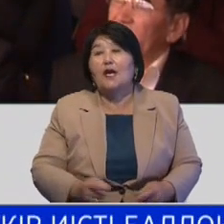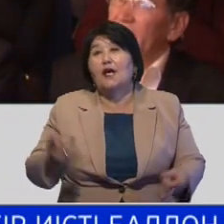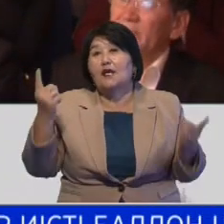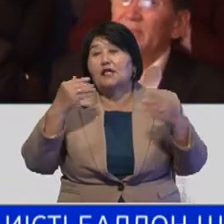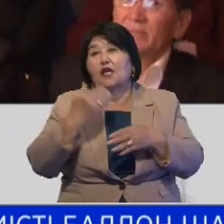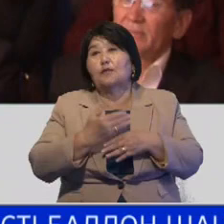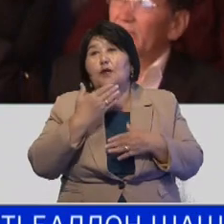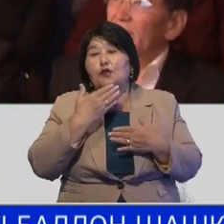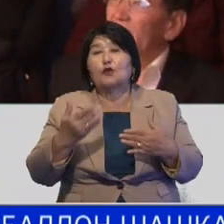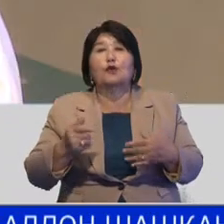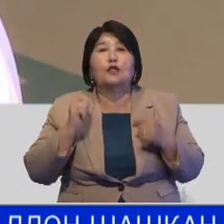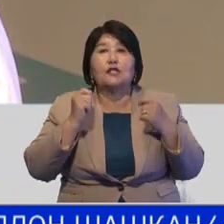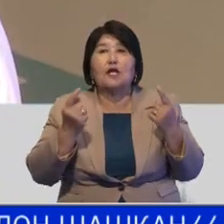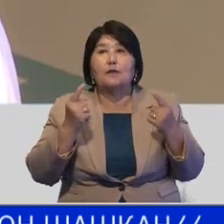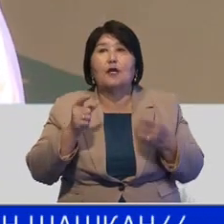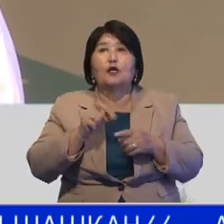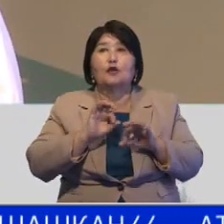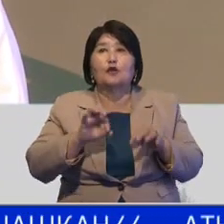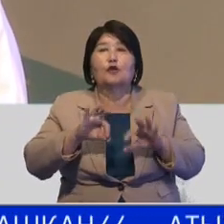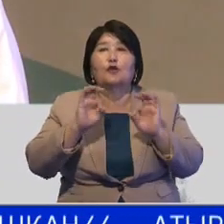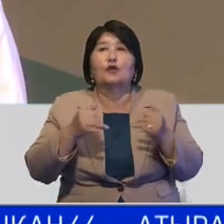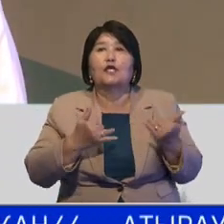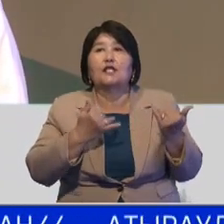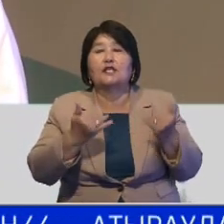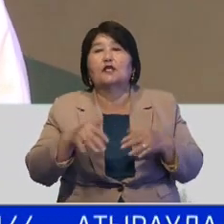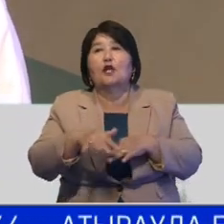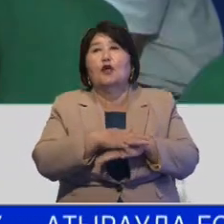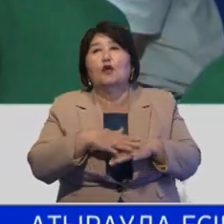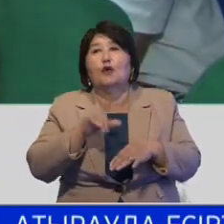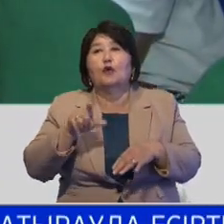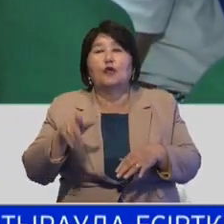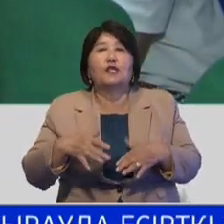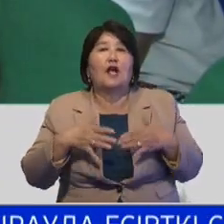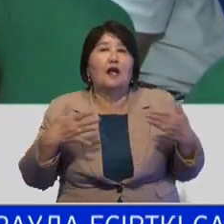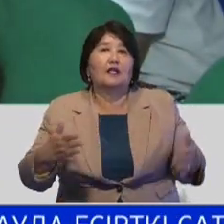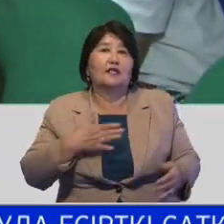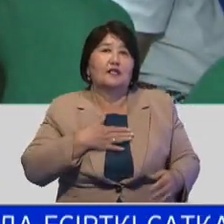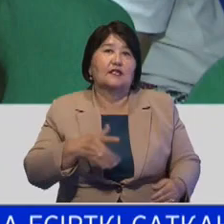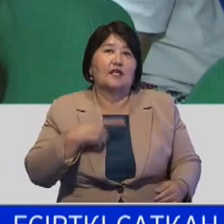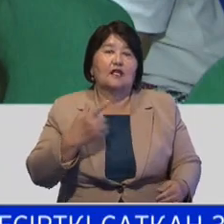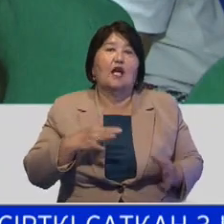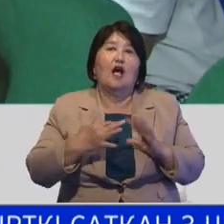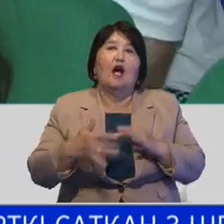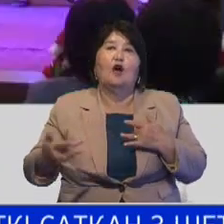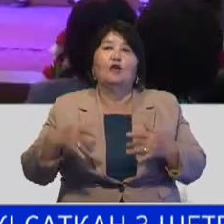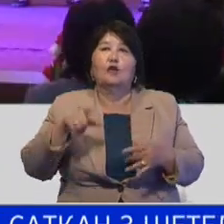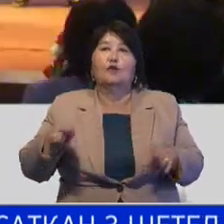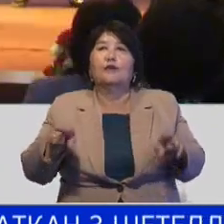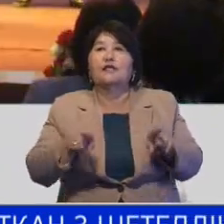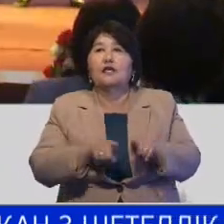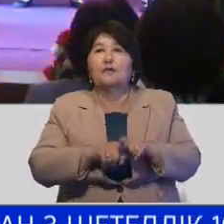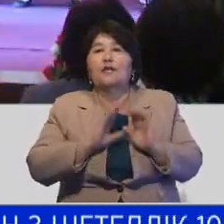Шығармашылық кештің соңында мерейтой иесі сөз алып, өнерін сыйлап келген көрермендерге алғаусыз алғысын айтып, аудан өнерпаздарымен